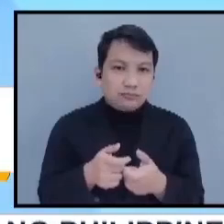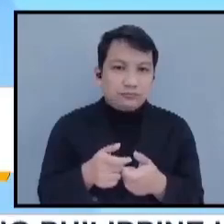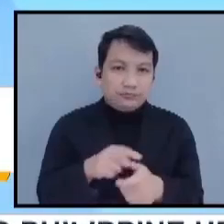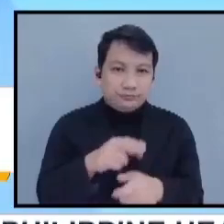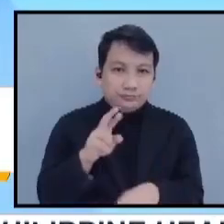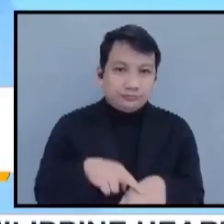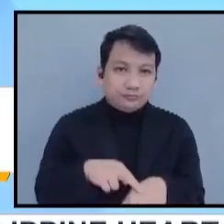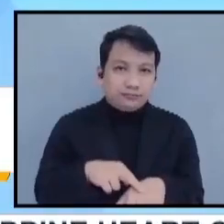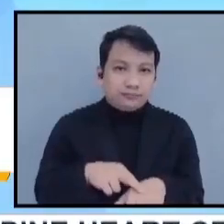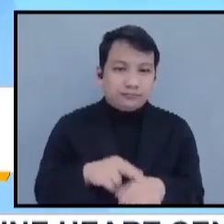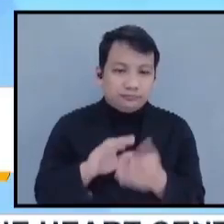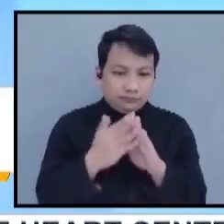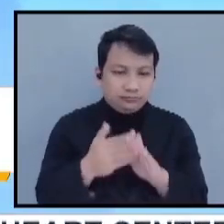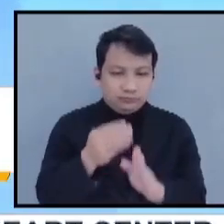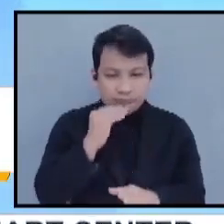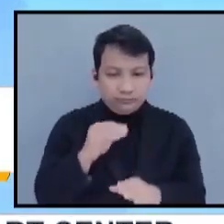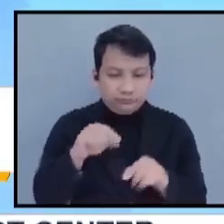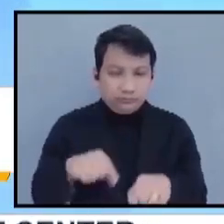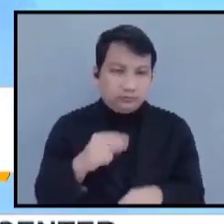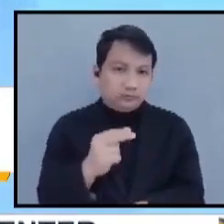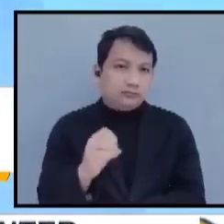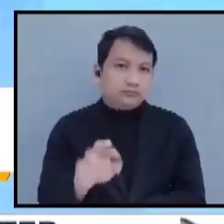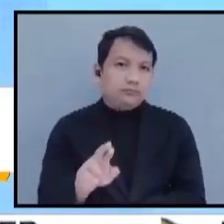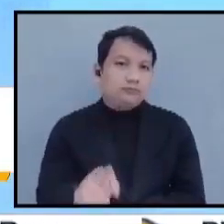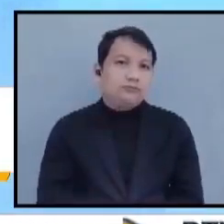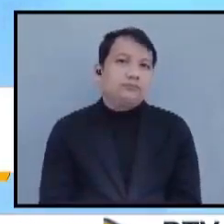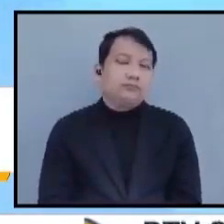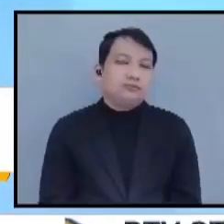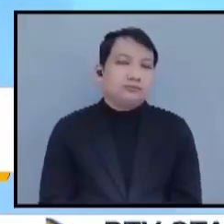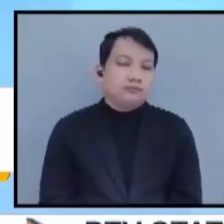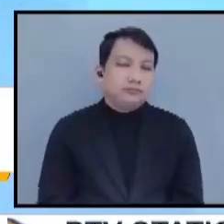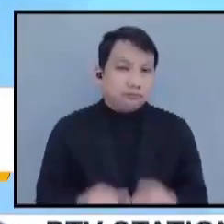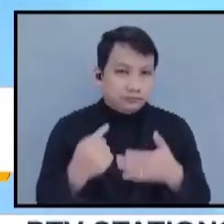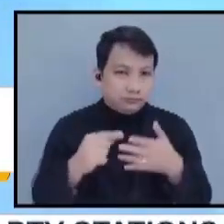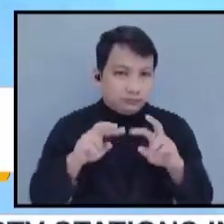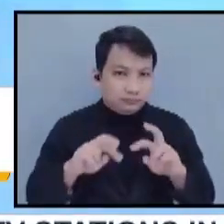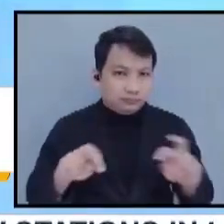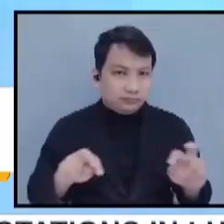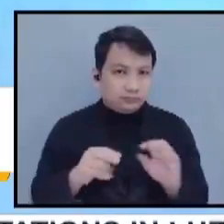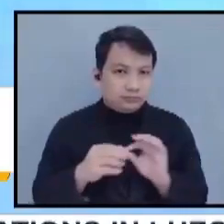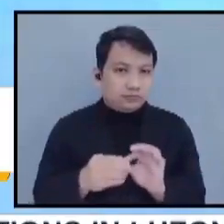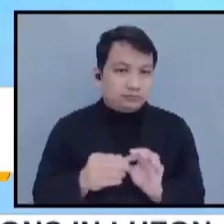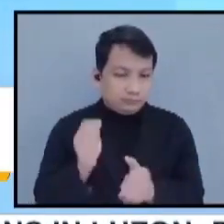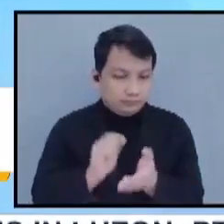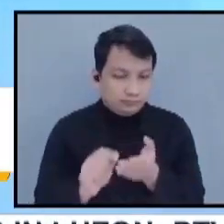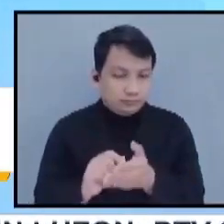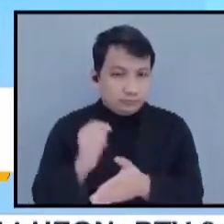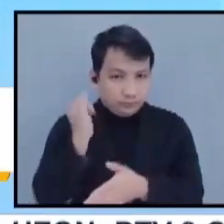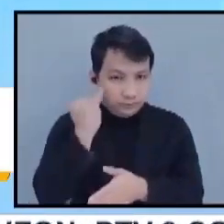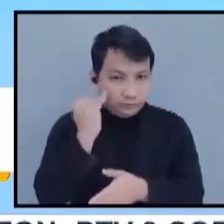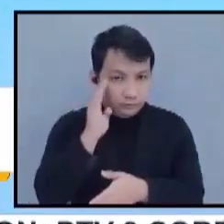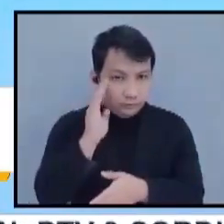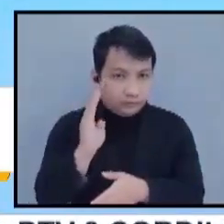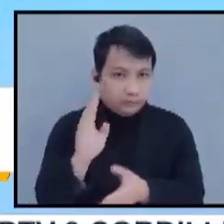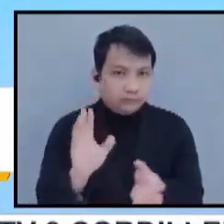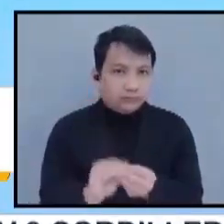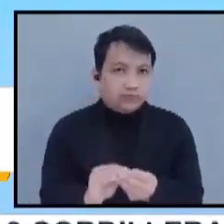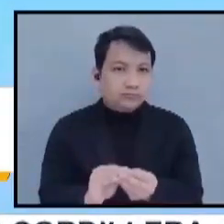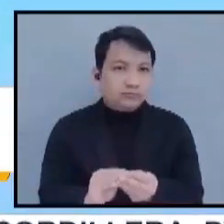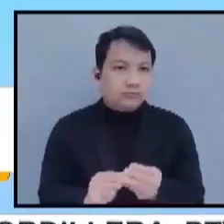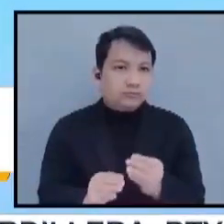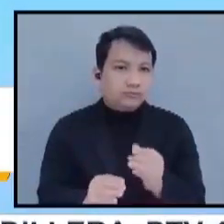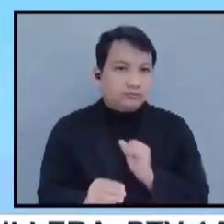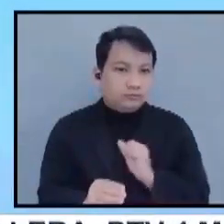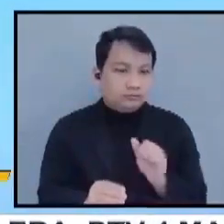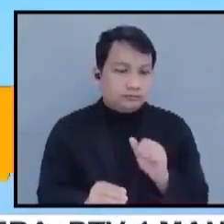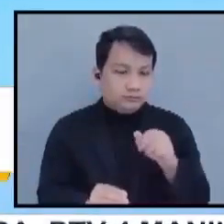Order dito po sa NCR. Ininspeksyon din ni Transportation Secretary Jaime Bautista ang assets ng Philippine Coast